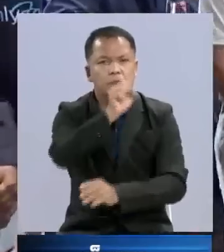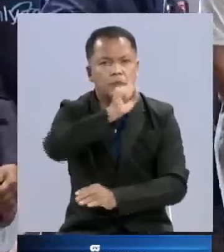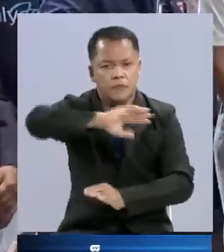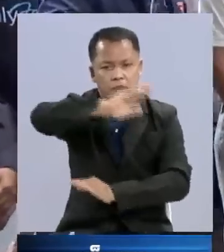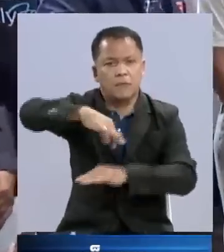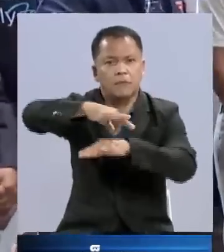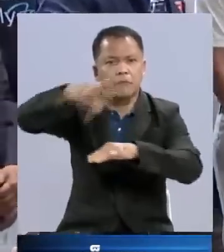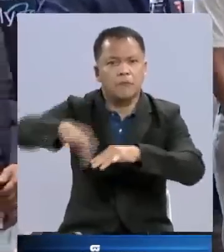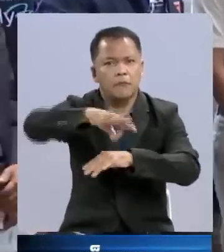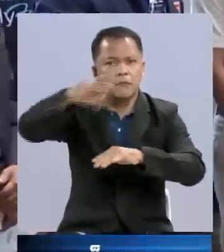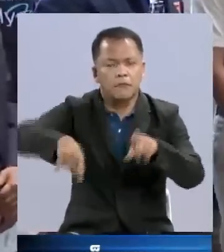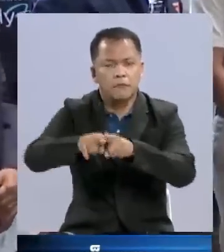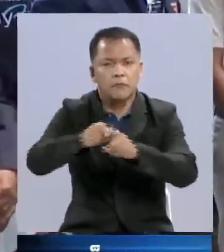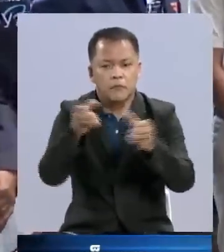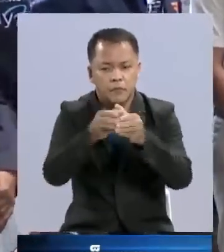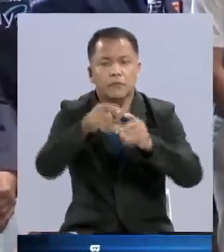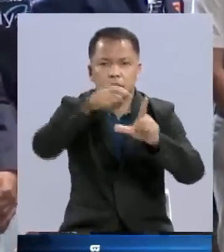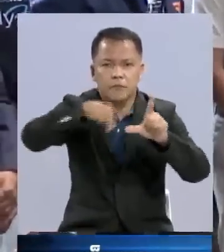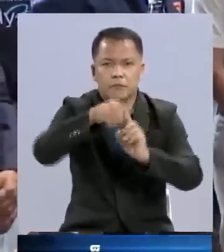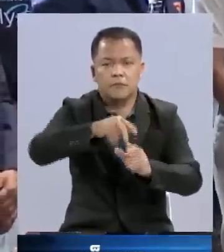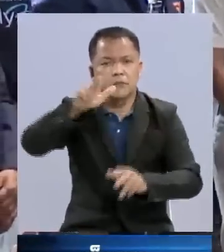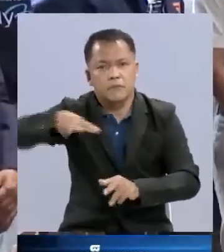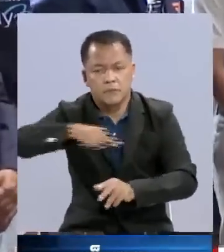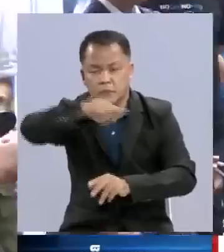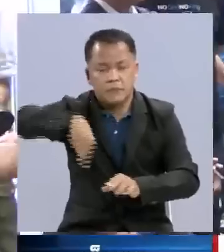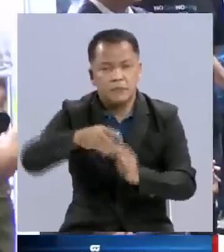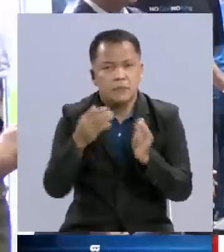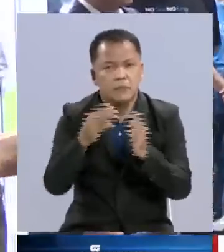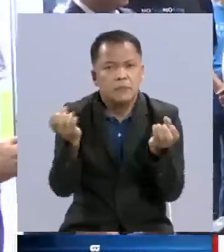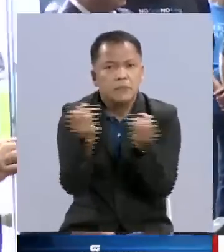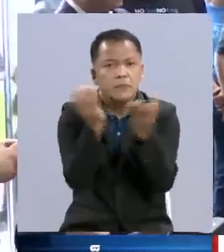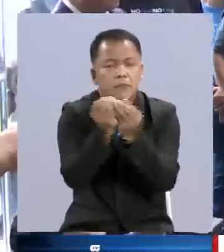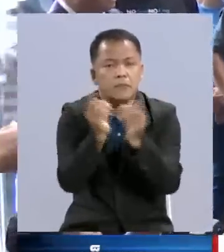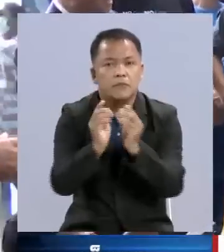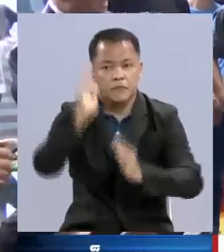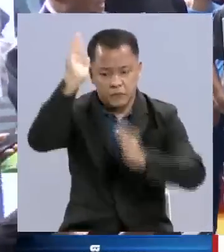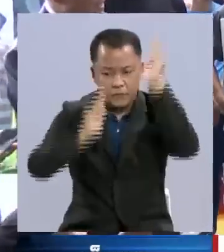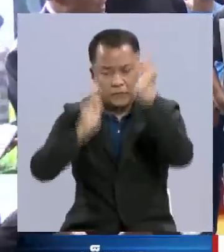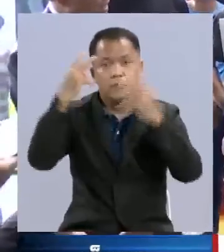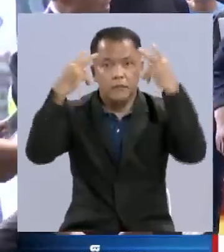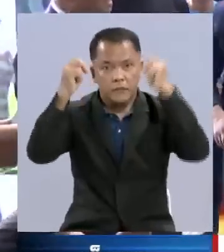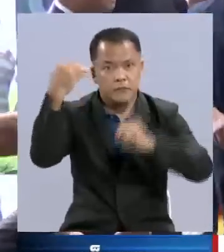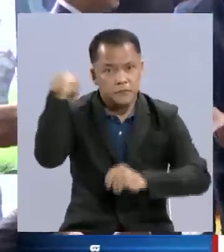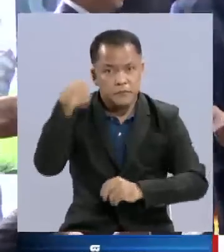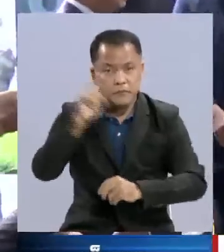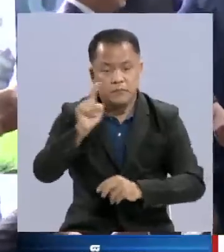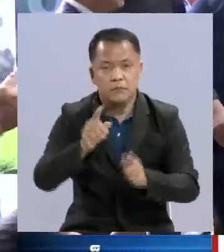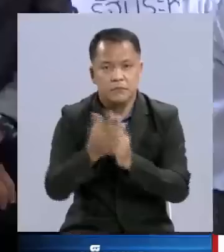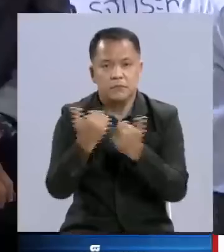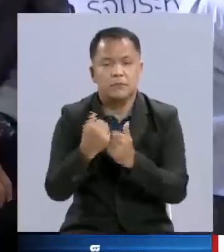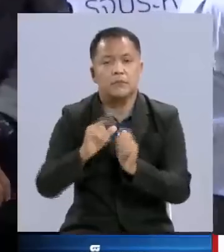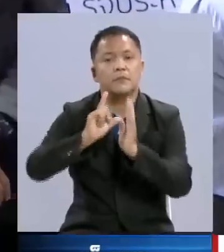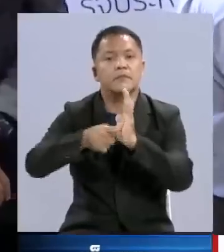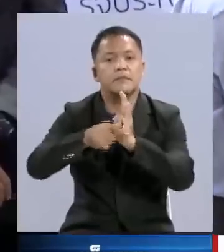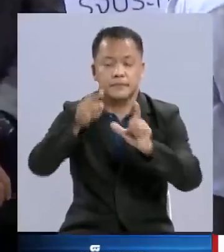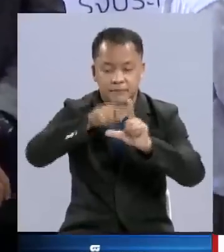ถูกสอยกันนะแล้วก็เป็นส.ส.ในกลุ่มของก้าวไกลเพื่อไทยอะไรแบบนี้ด้วยแล้วมันจะส่งผลกระทบกับการโหวตเลือกนายกหรือเปล่าปรากฏว่าคุณชัยธวัฒน์เ